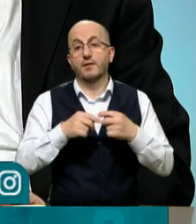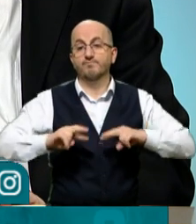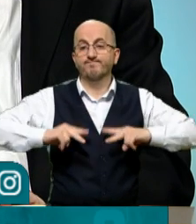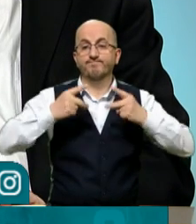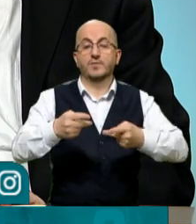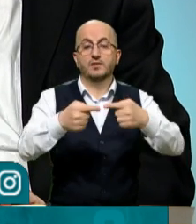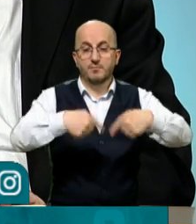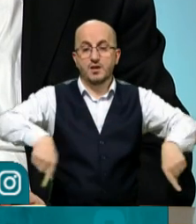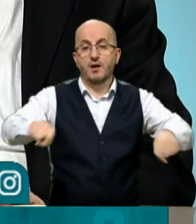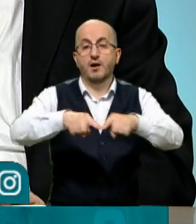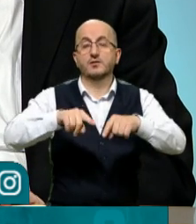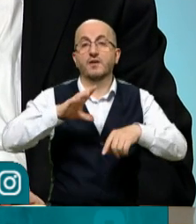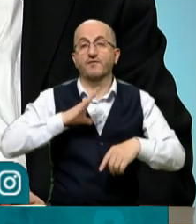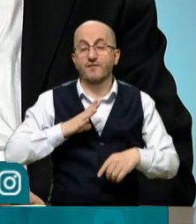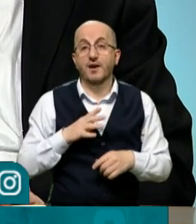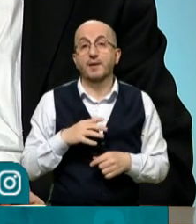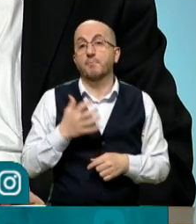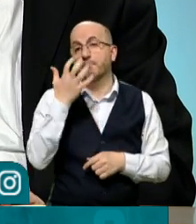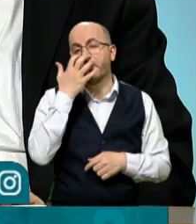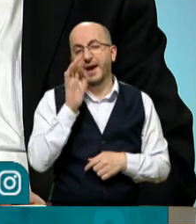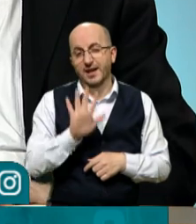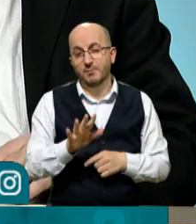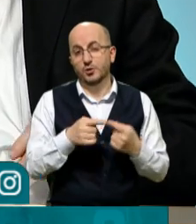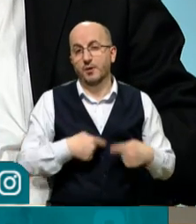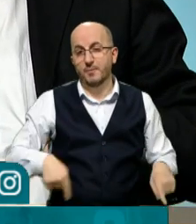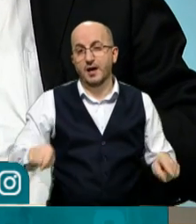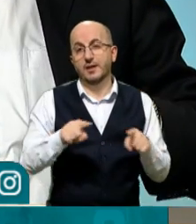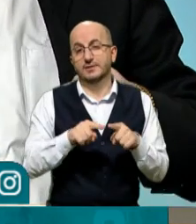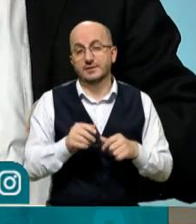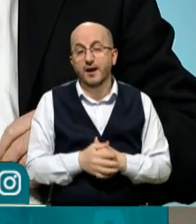var. Bu ama şu an beklemede olan bir arsa.